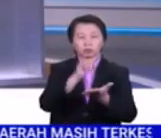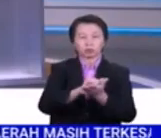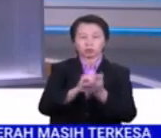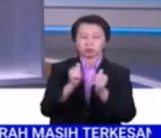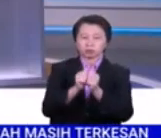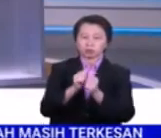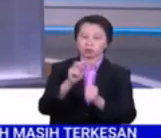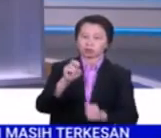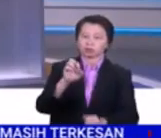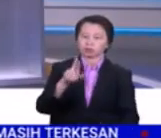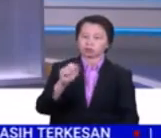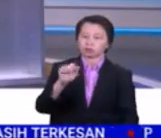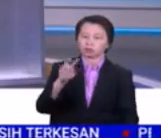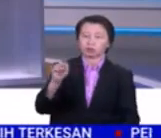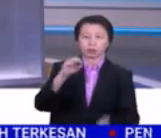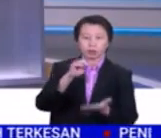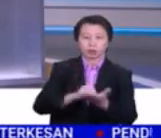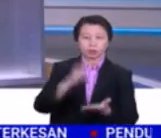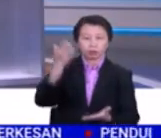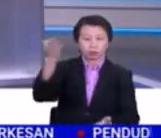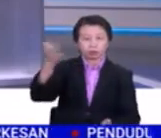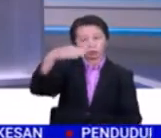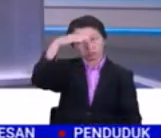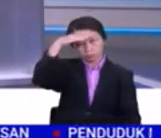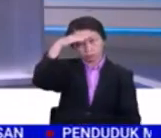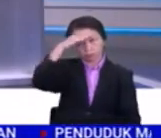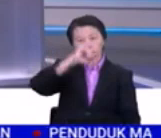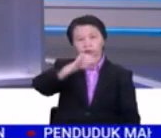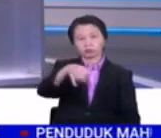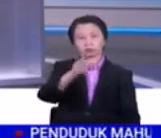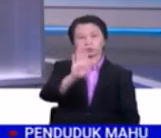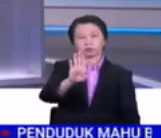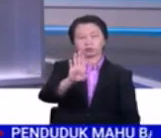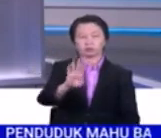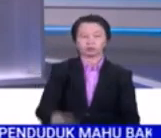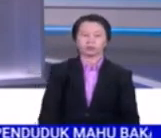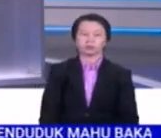Ain Abu Bakar di Dataran Angsana, Johor Bahru.